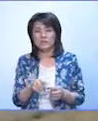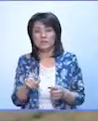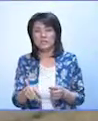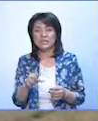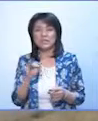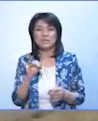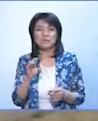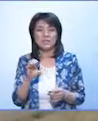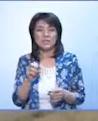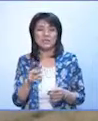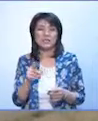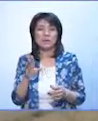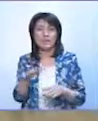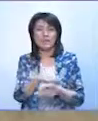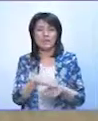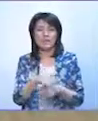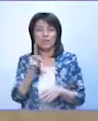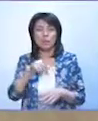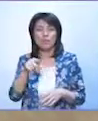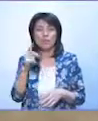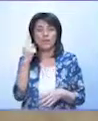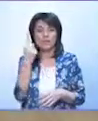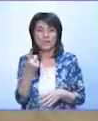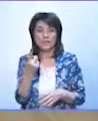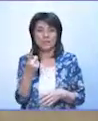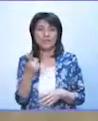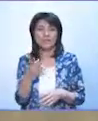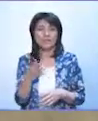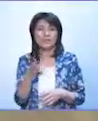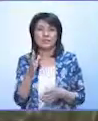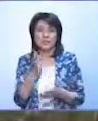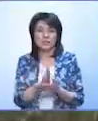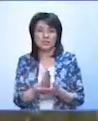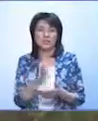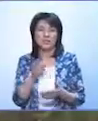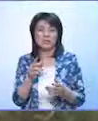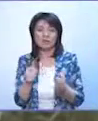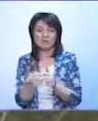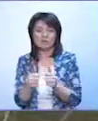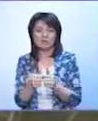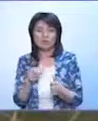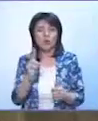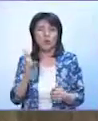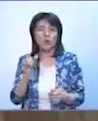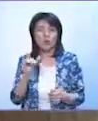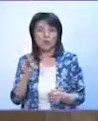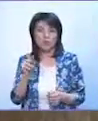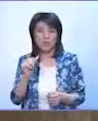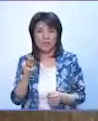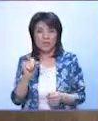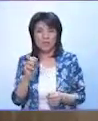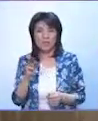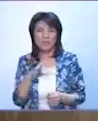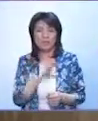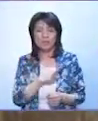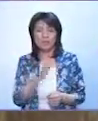площадка номер один. Называется она «Опытное поле» и находится всего в 60 километрах от Курчатова. На этом полигоне было проведено 116 так